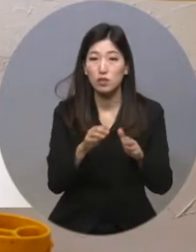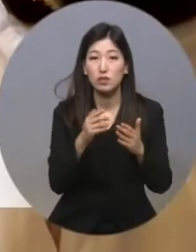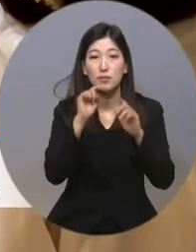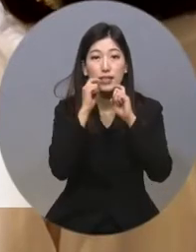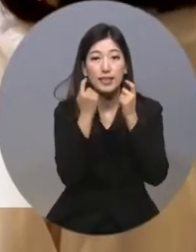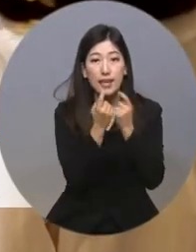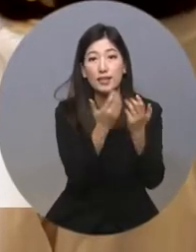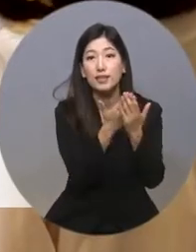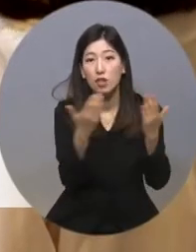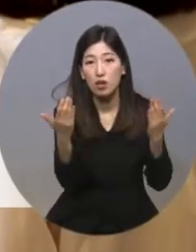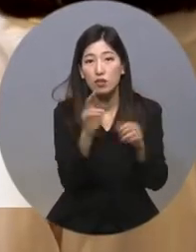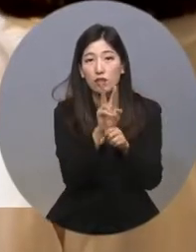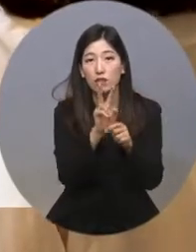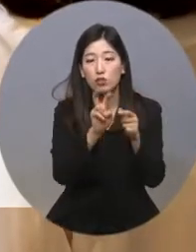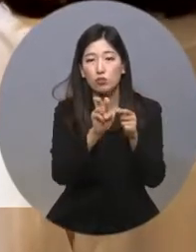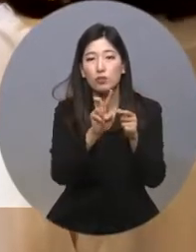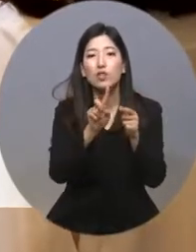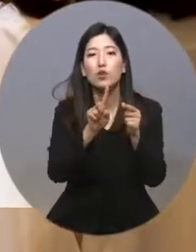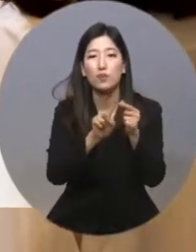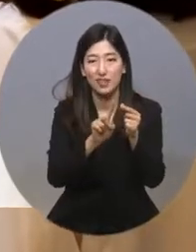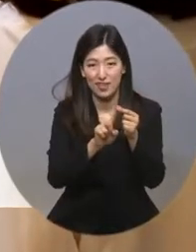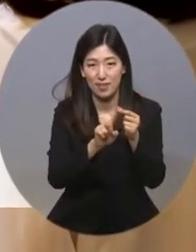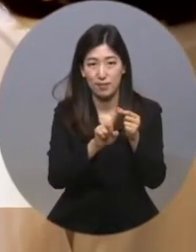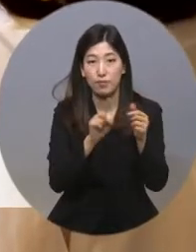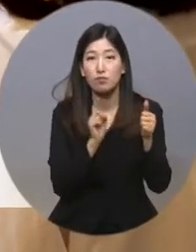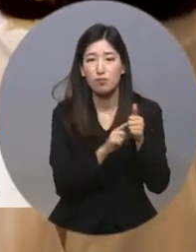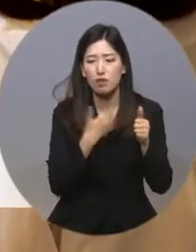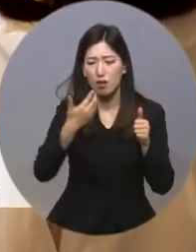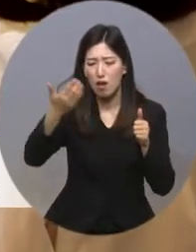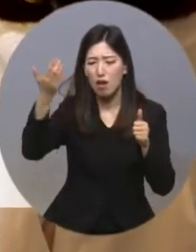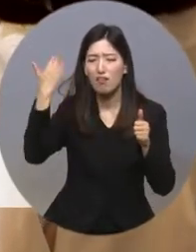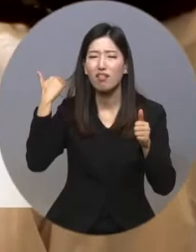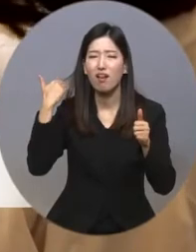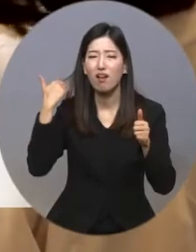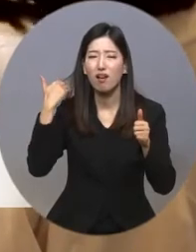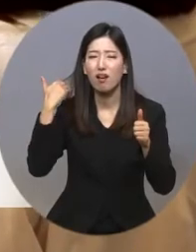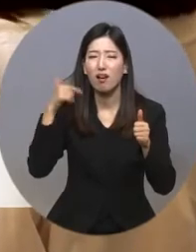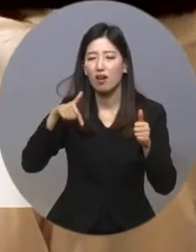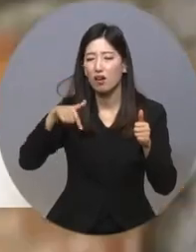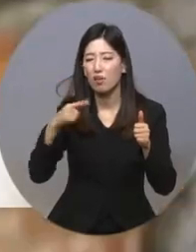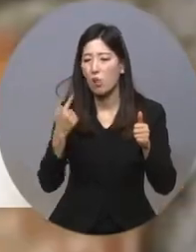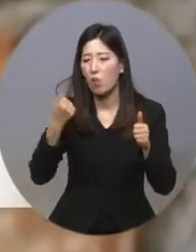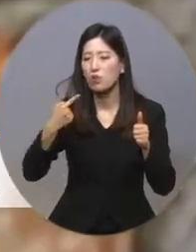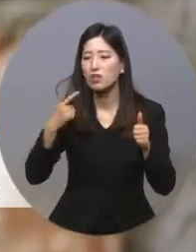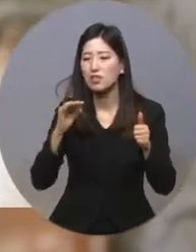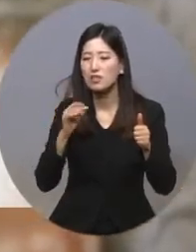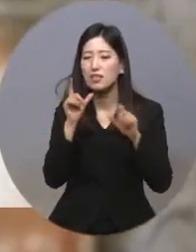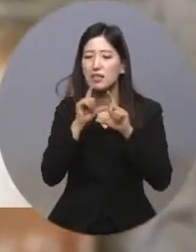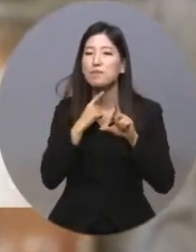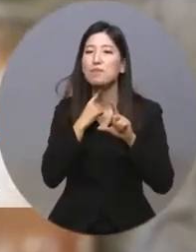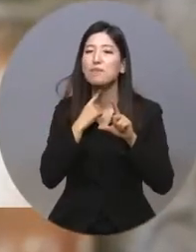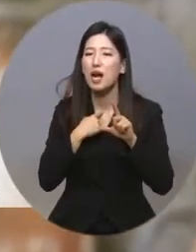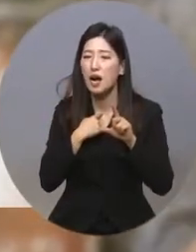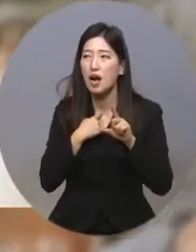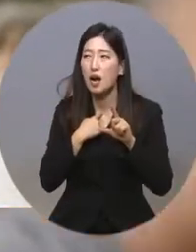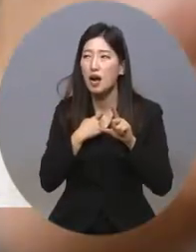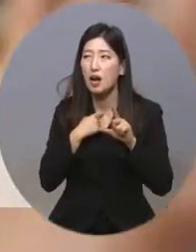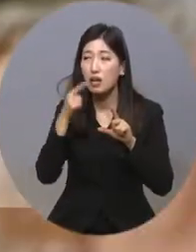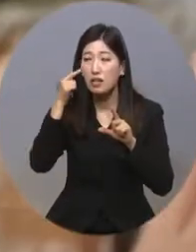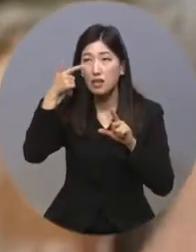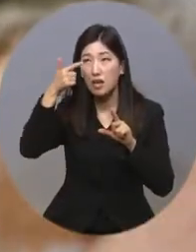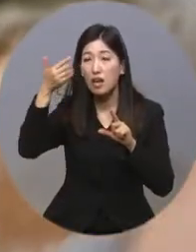지내왔던 여루물과 상곡동 마을 그리고 고향인 고흥 마을의 풍경을 작가의